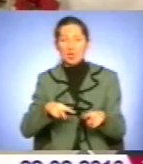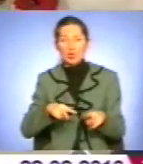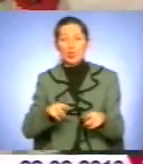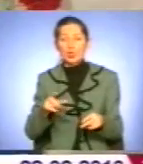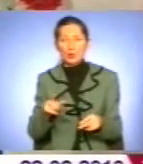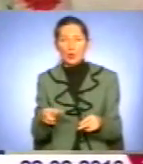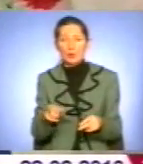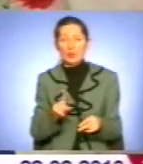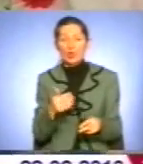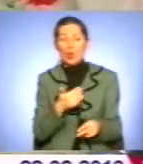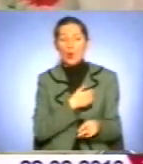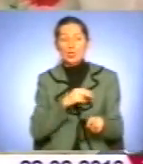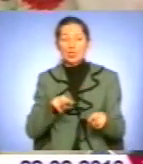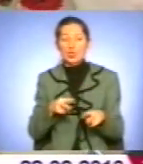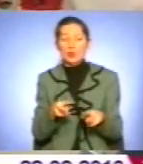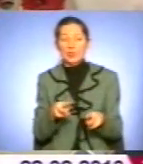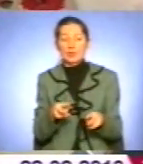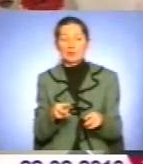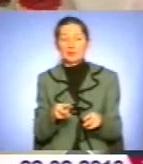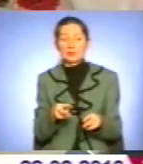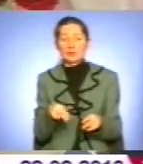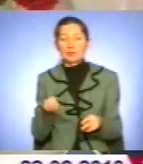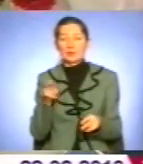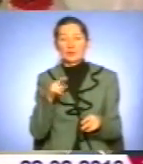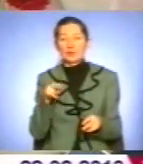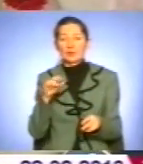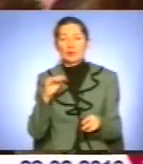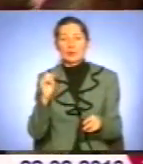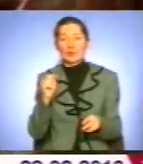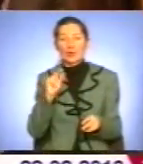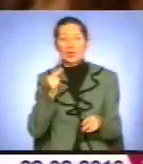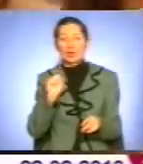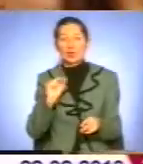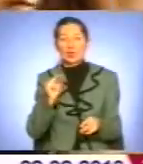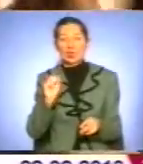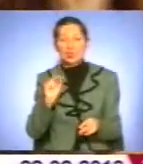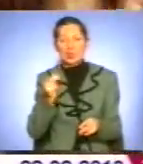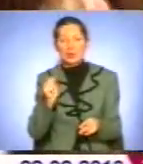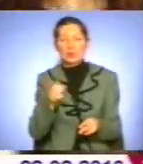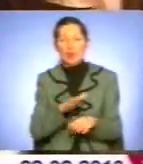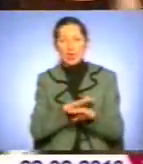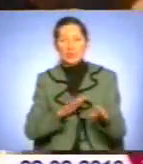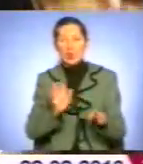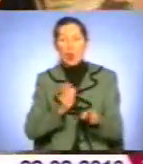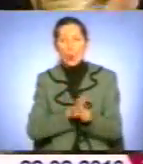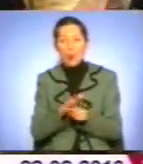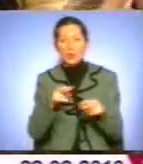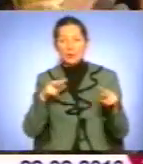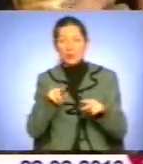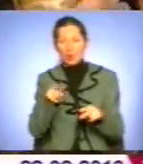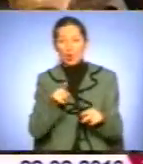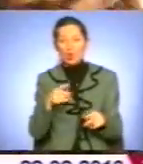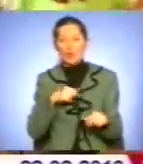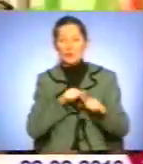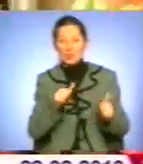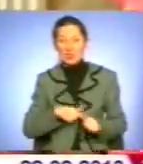танцюристкою. А що хочеш танцювати? Джайв. Ча-ча-ча. Зал був переповнений. І це свідчення того, що в серцях